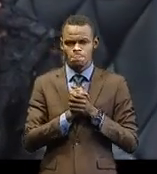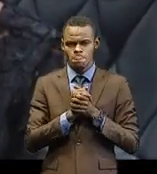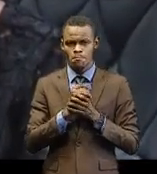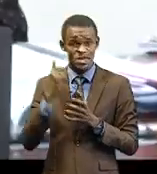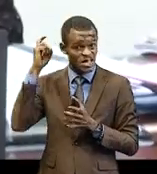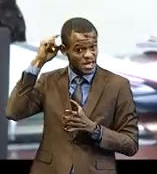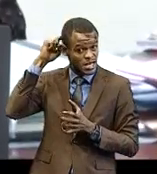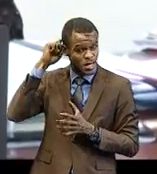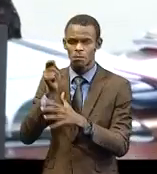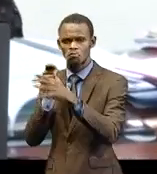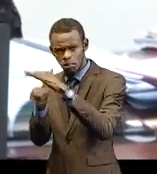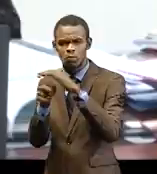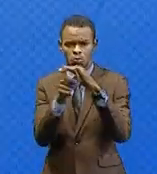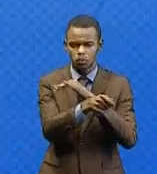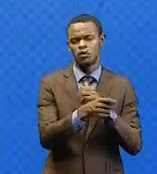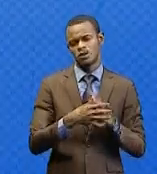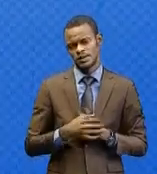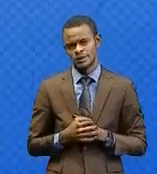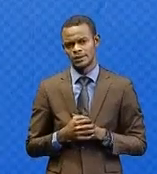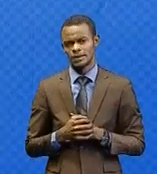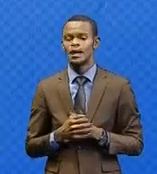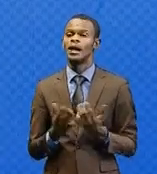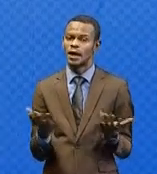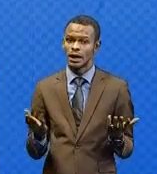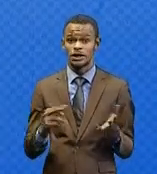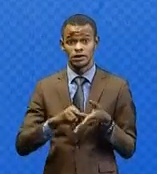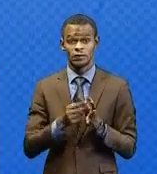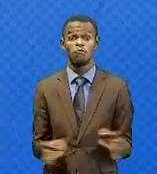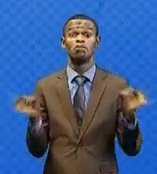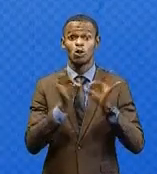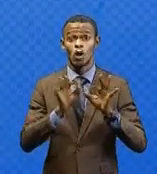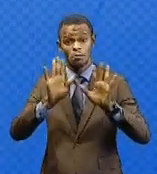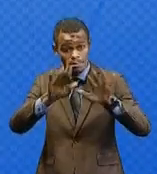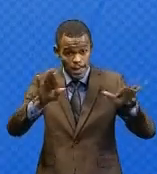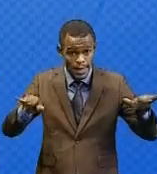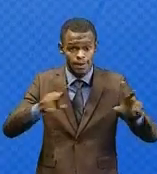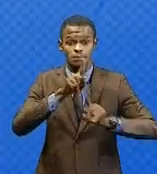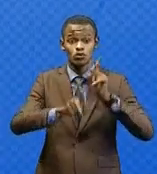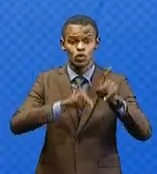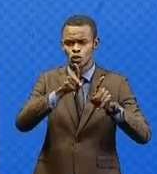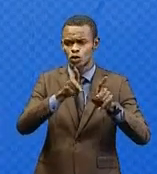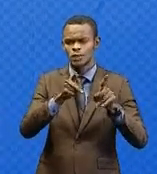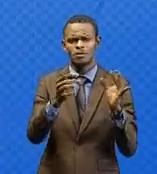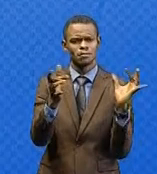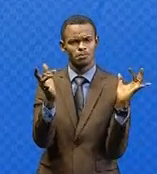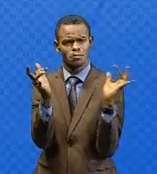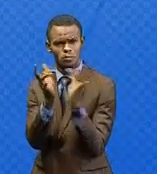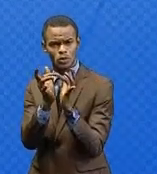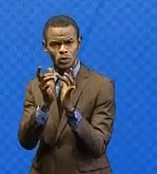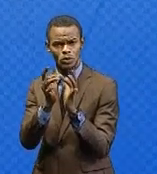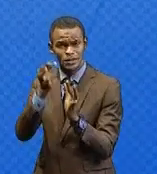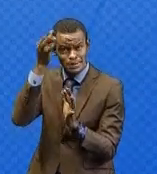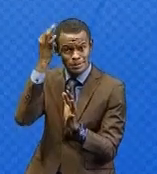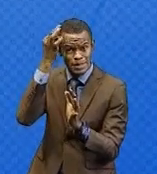cette situation, les populations sont sensibilisées à se désolidariser de ces terroristes et à vivre